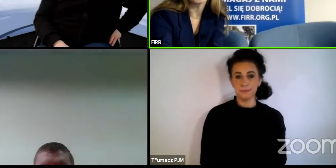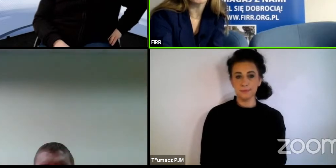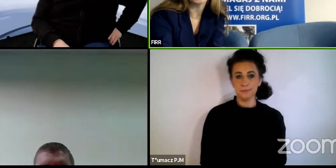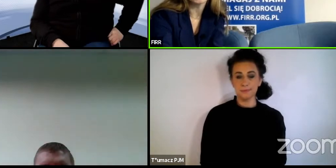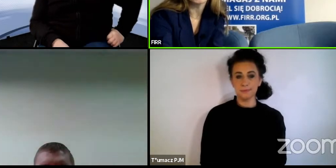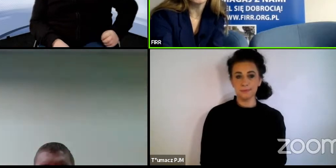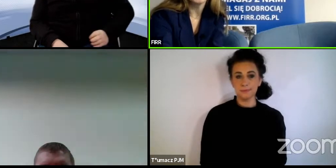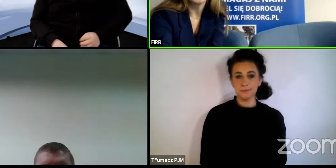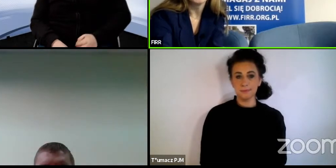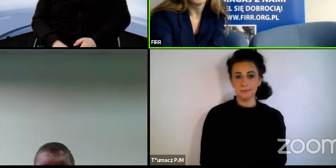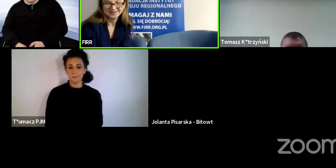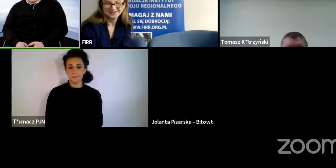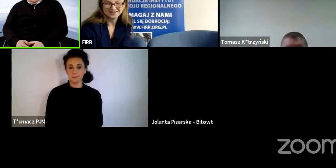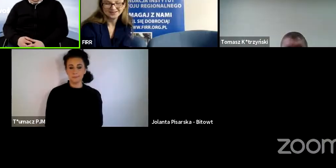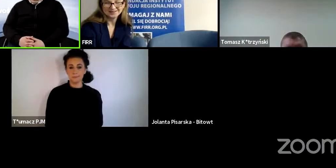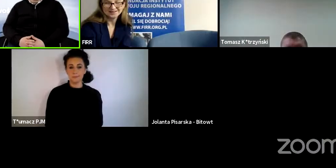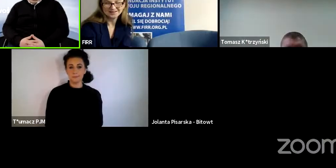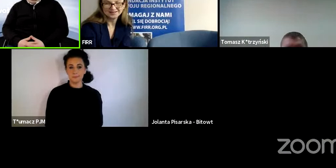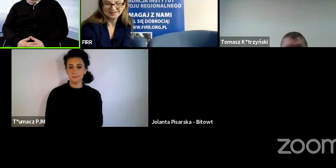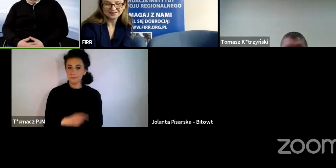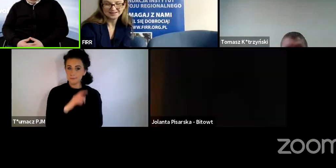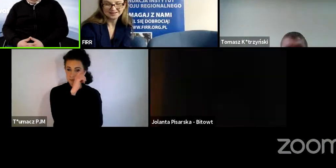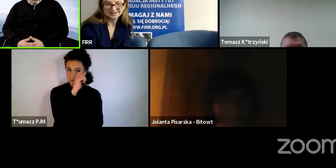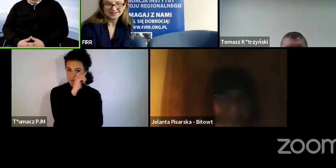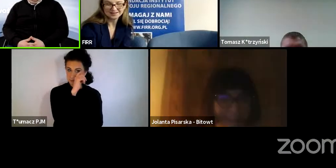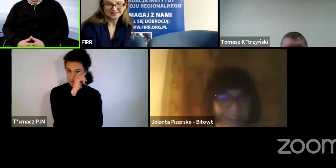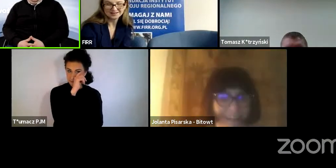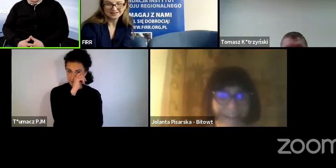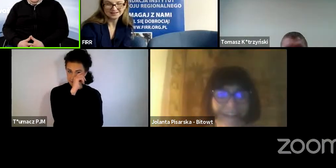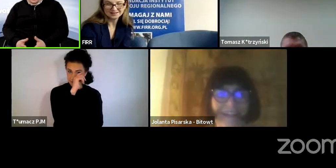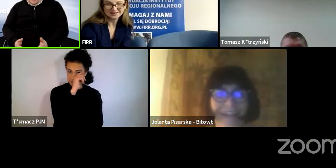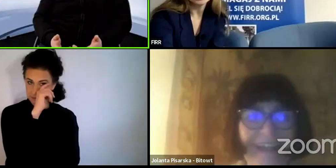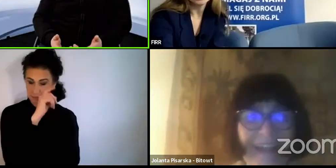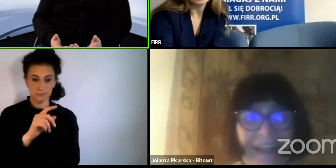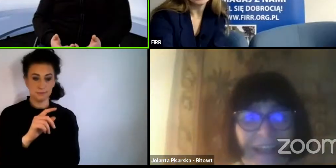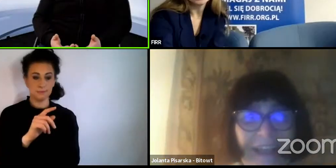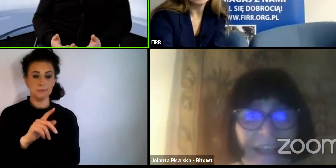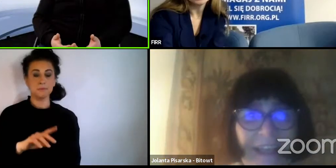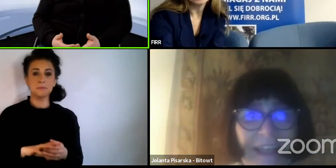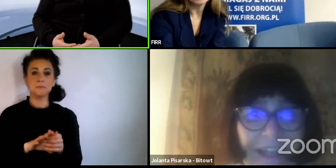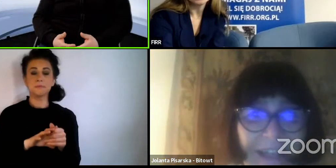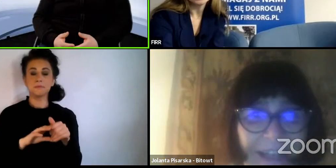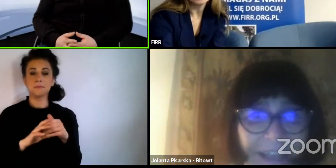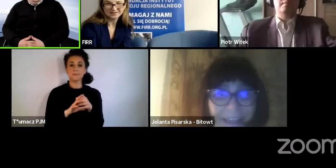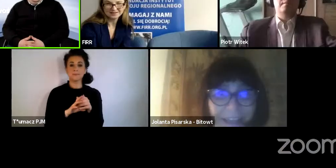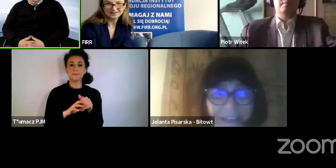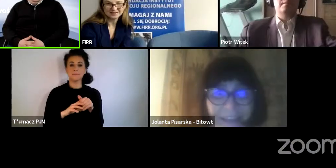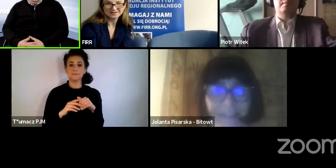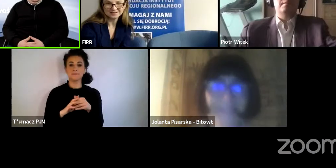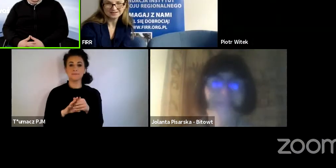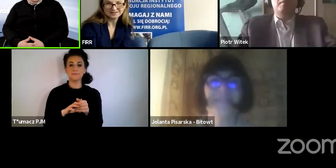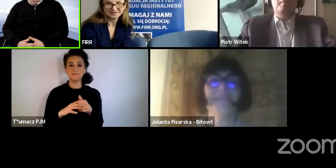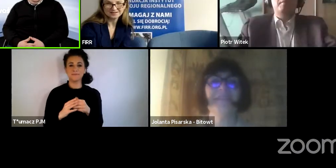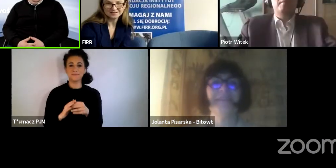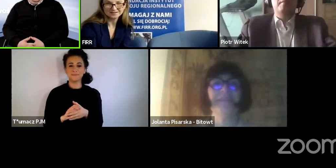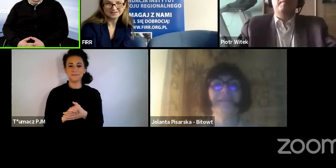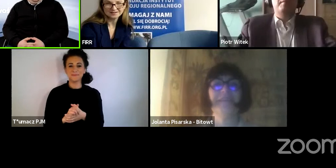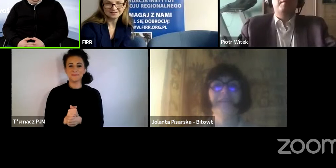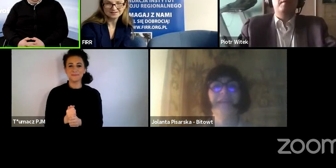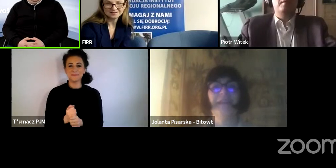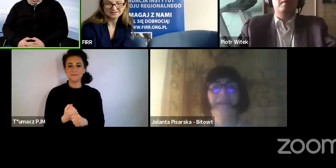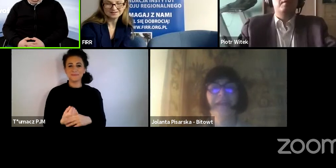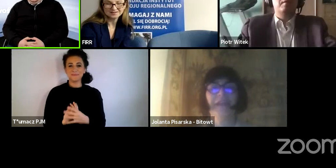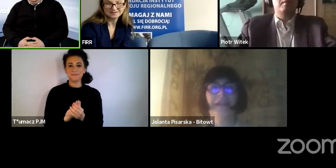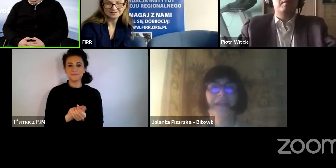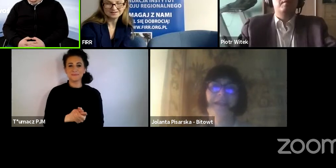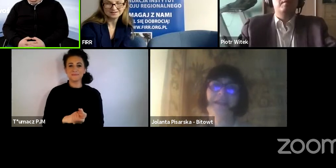dla wszystkich. Jak coś, to możemy wysłać Krzysztofa, naszego prezesa, bo on przywozi ze sobą pogody, przewozi